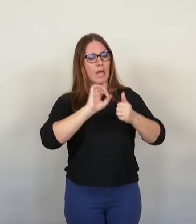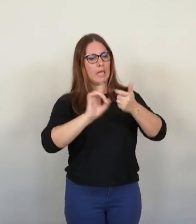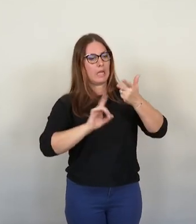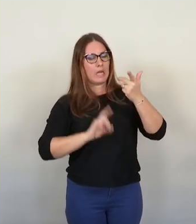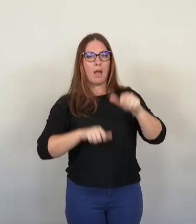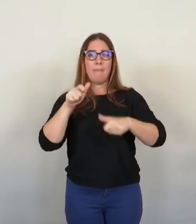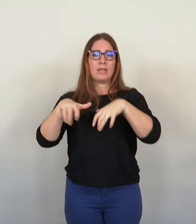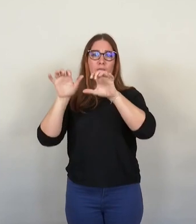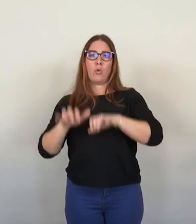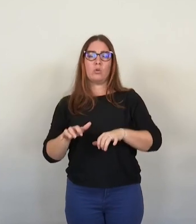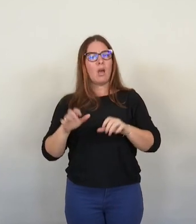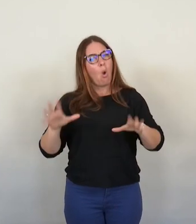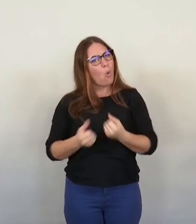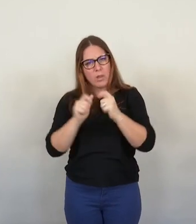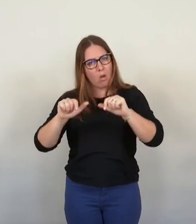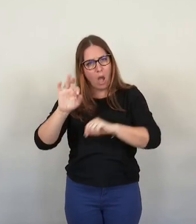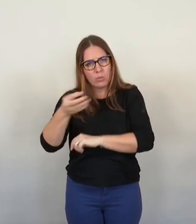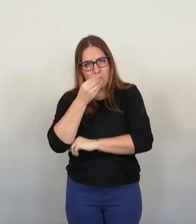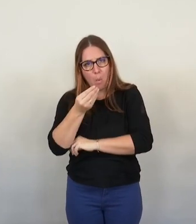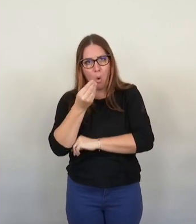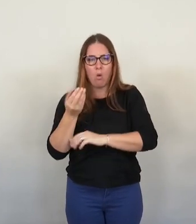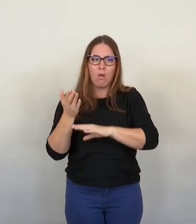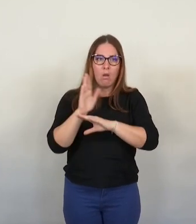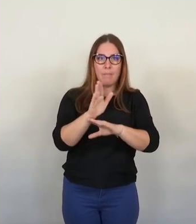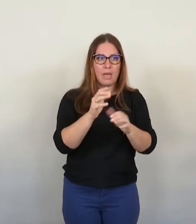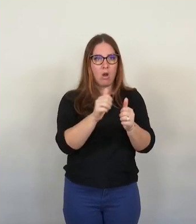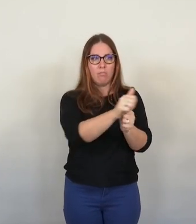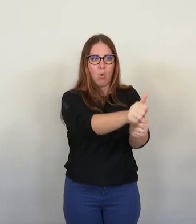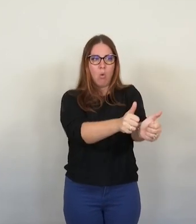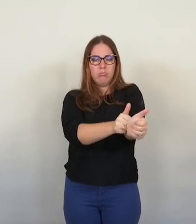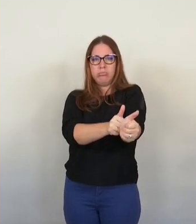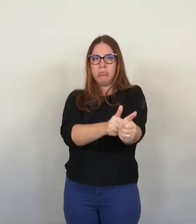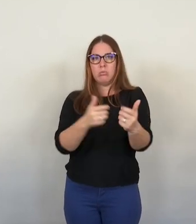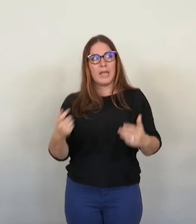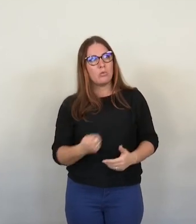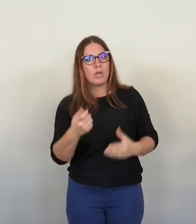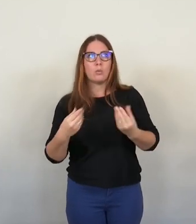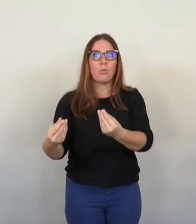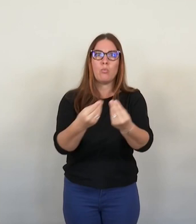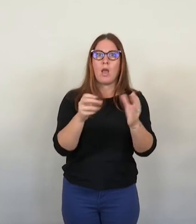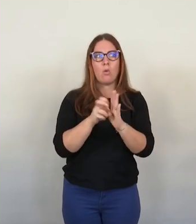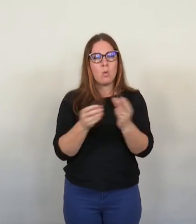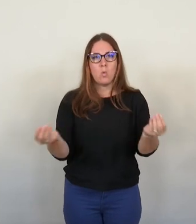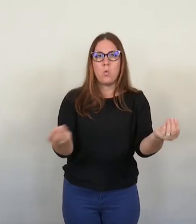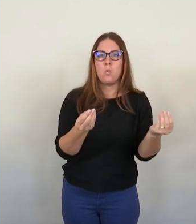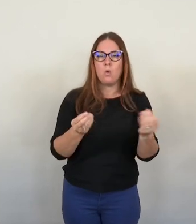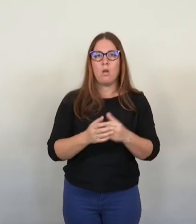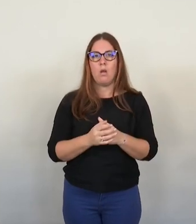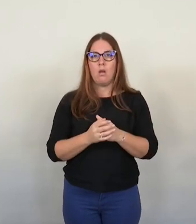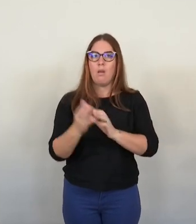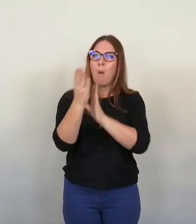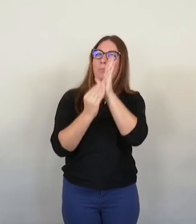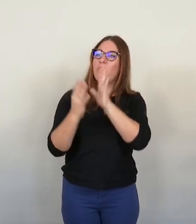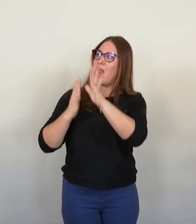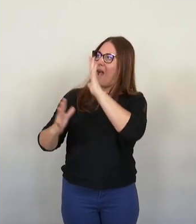fonctionnaires aussi compétents soit-il que vous ferez vivre l'éducation populaire à Grenoble ce modèle grenoblois qui était encore